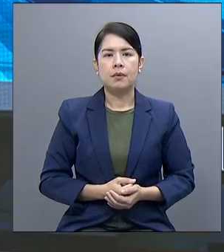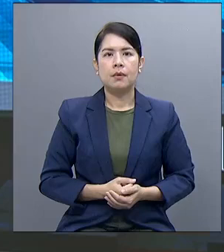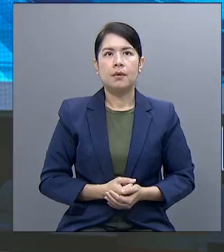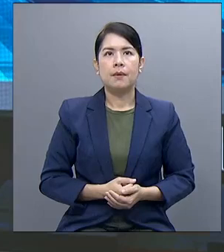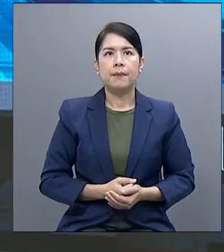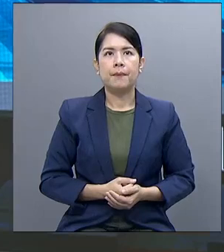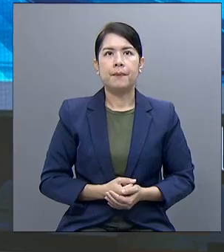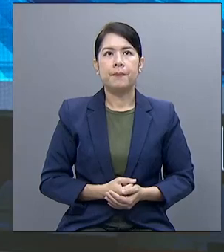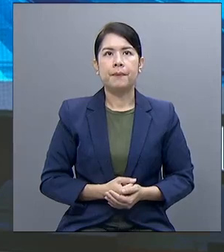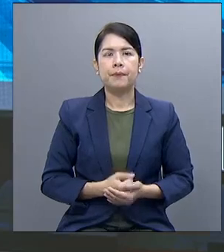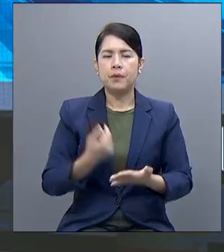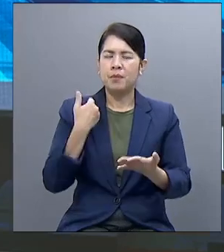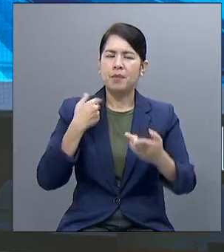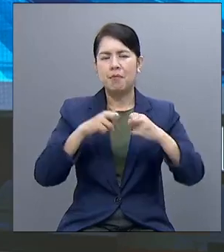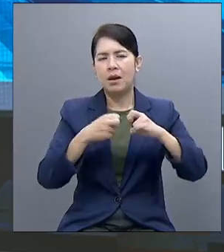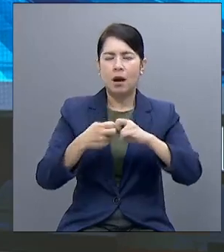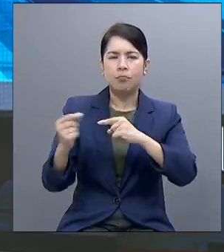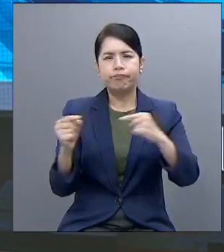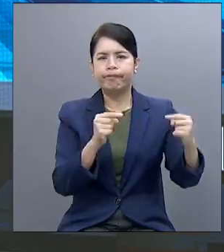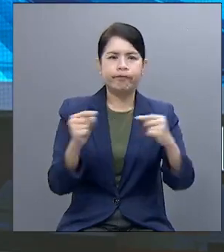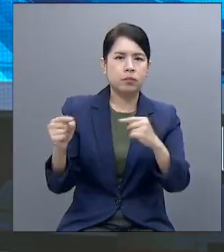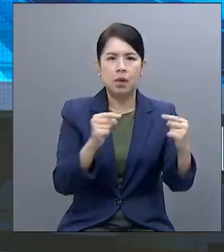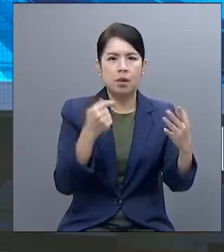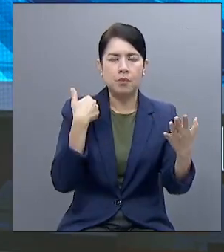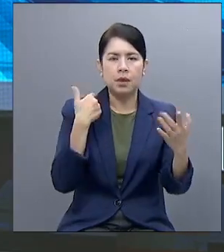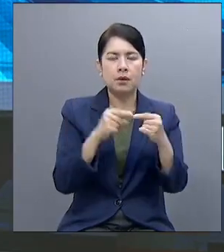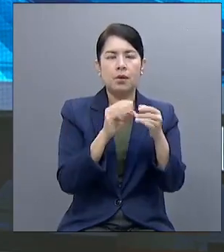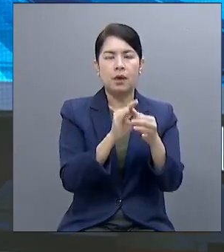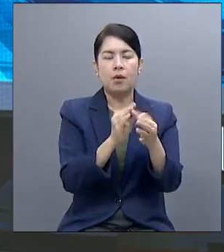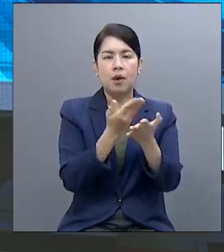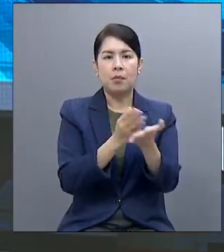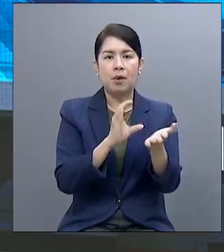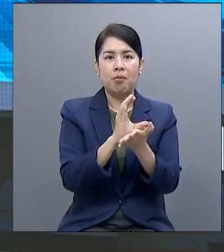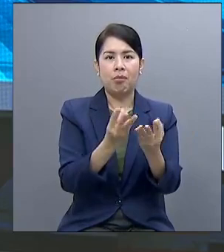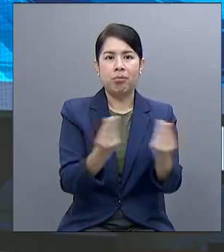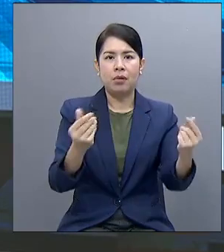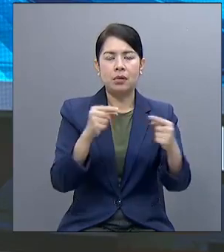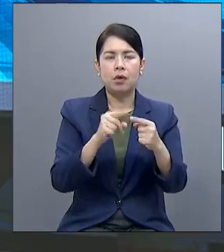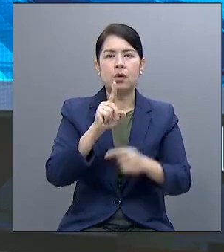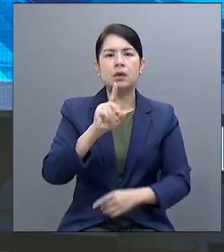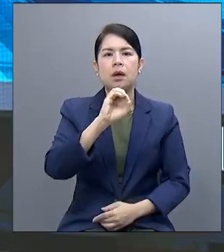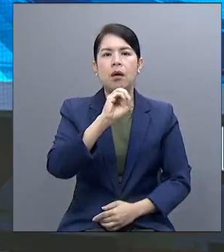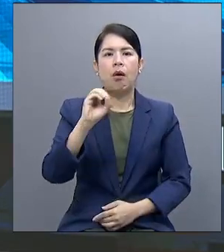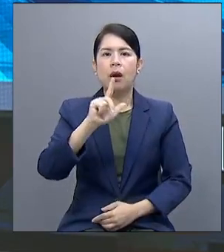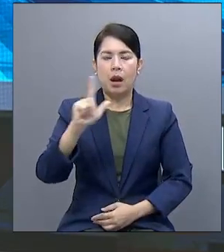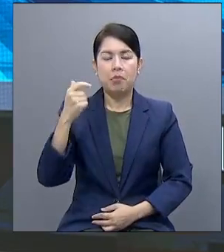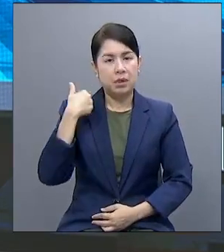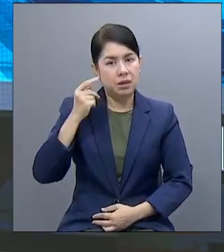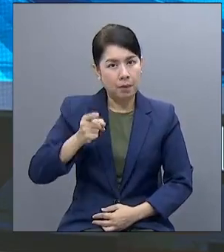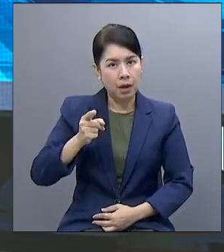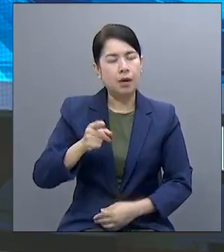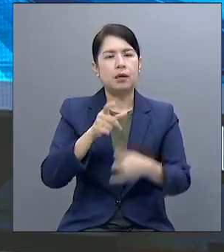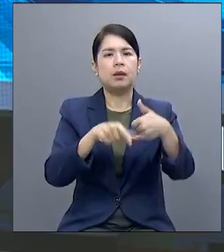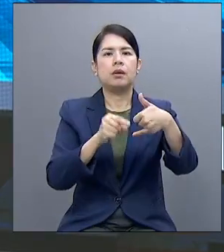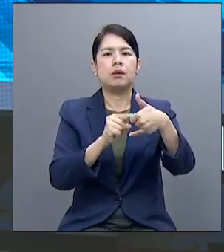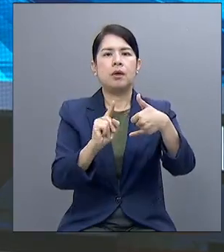คุณผู้ชมค่ะเขามีข้อถกเถียงกันค่ะว่าสรุปแล้วมูลค่าความเสียหาย100ล้านบาทจริงหรือไม่เรื่องนี้ค่ะอาจารย์ปรเมศวร์ อินทรชุมนุ